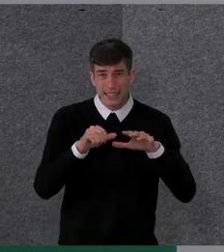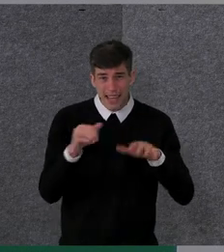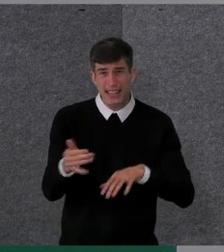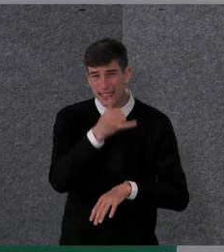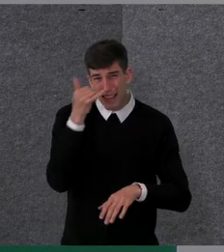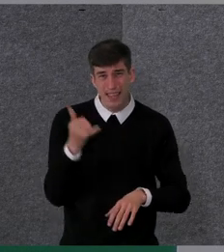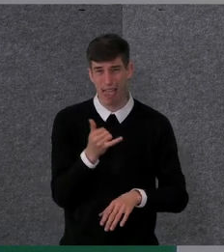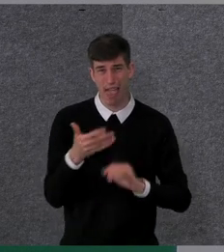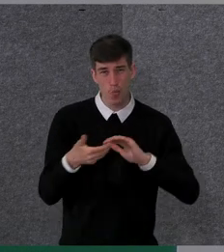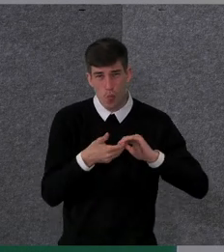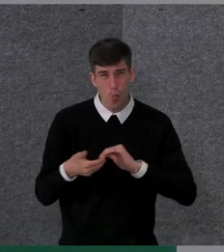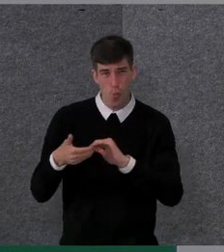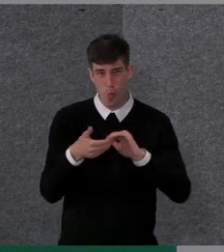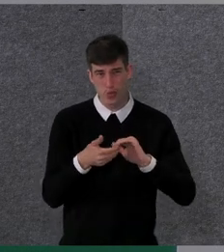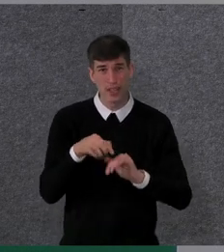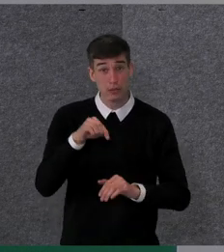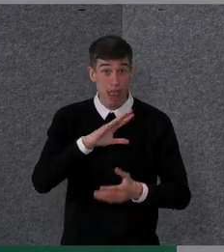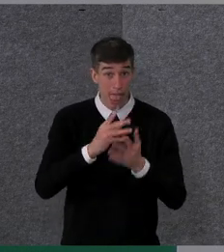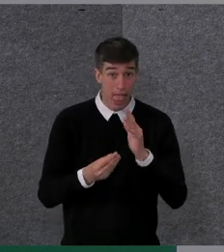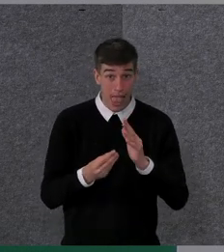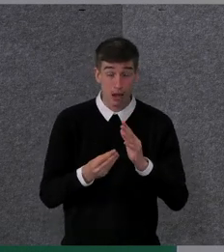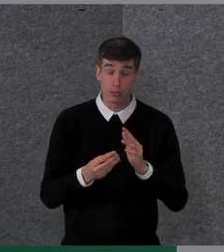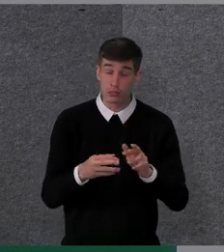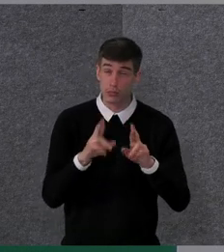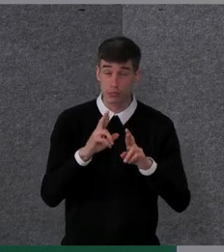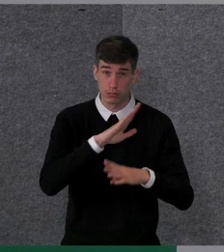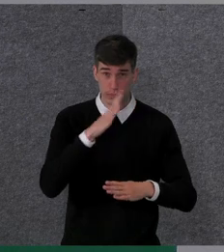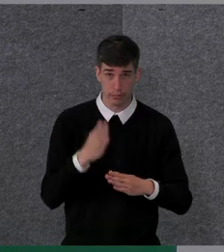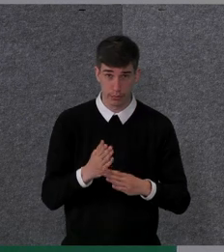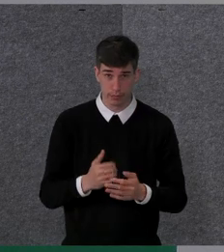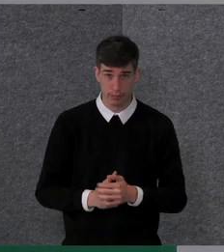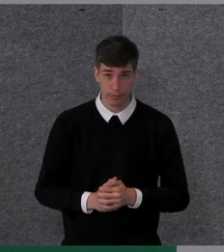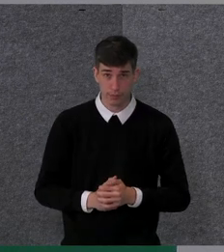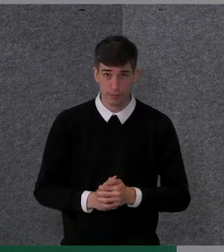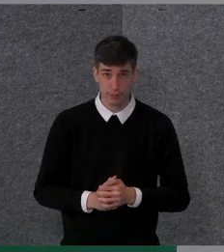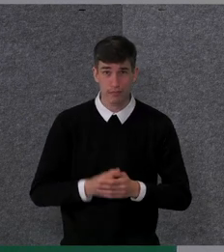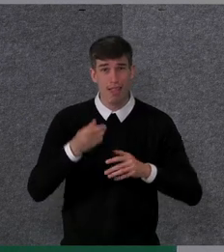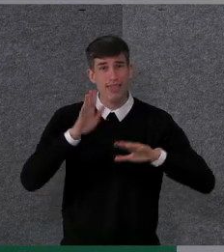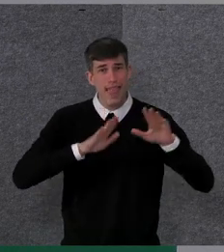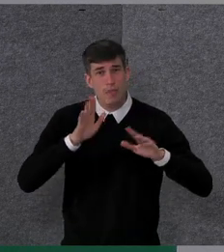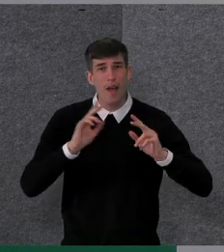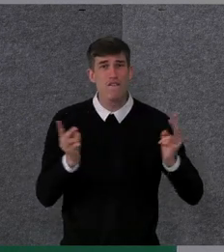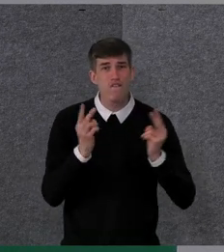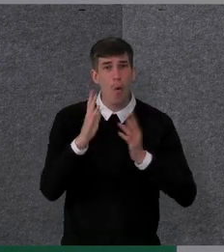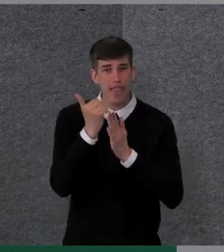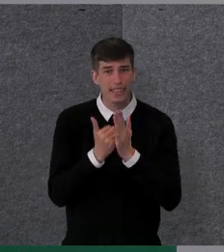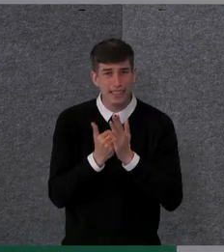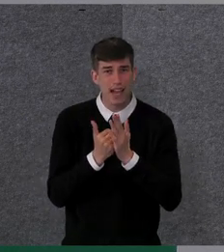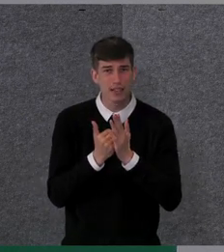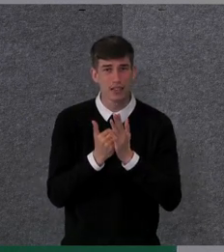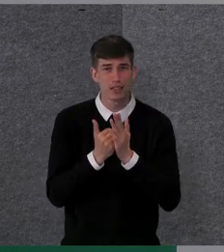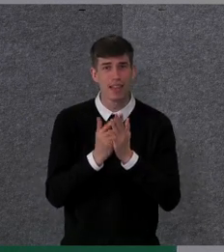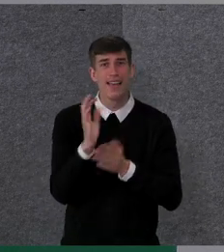Innenministerien kommen hoffentlich diesen Herbst zu ihrem Ende. Die Verhinderung des Demokratiefördergesetzes und die Verweigerung